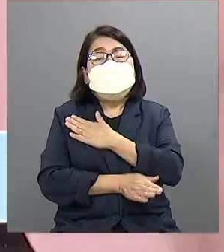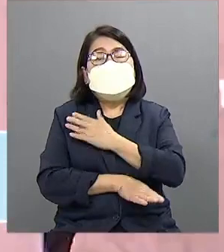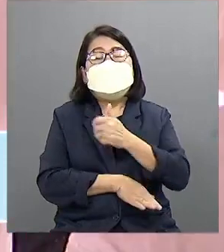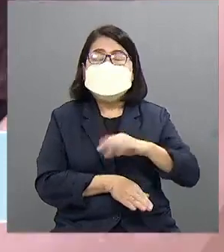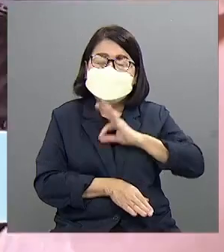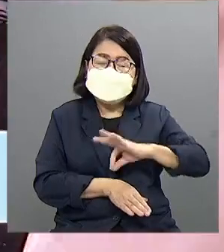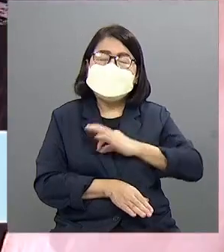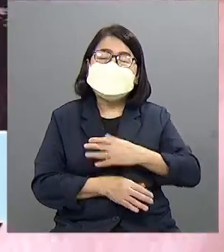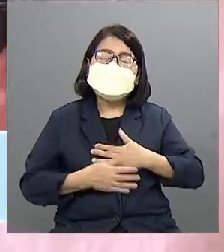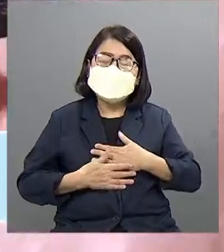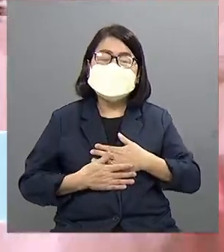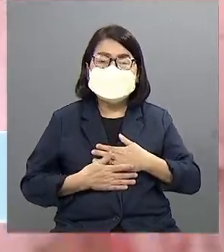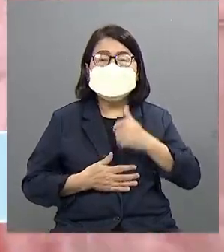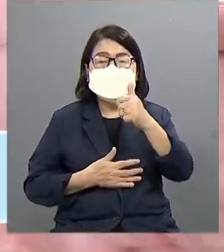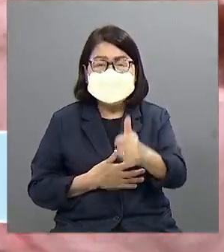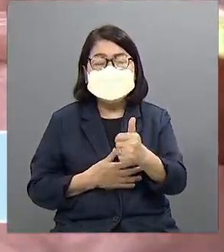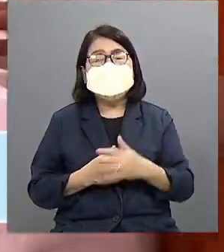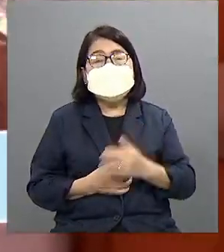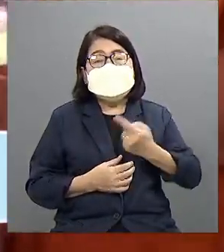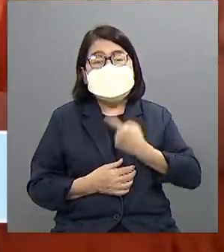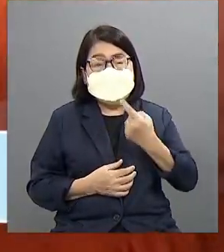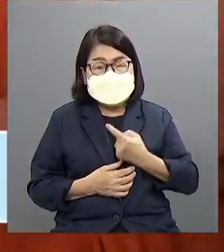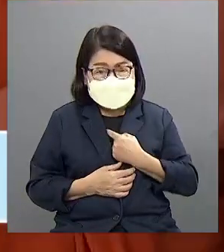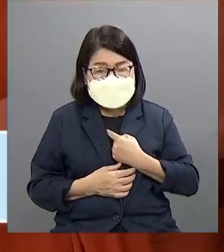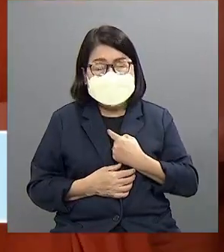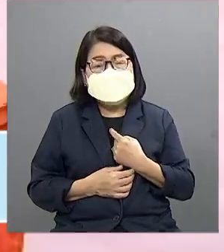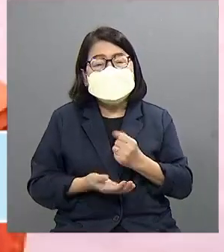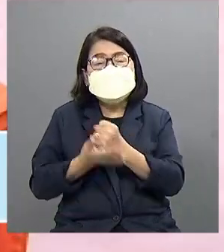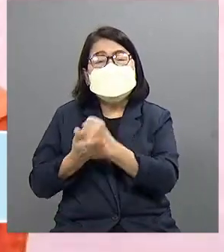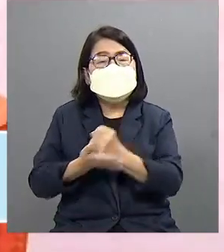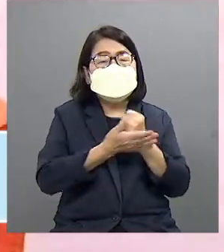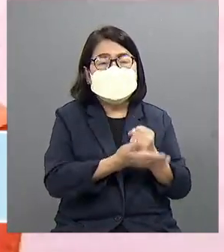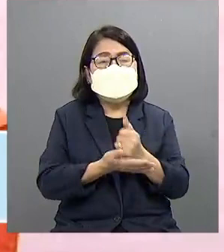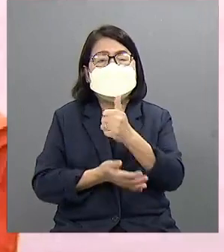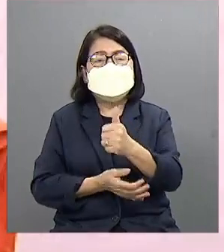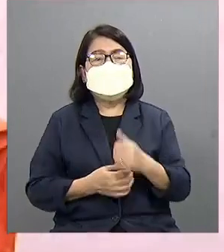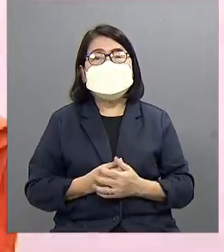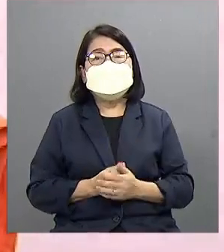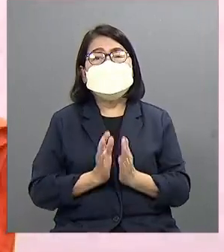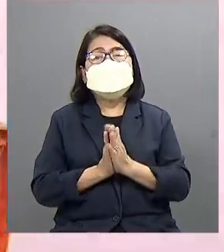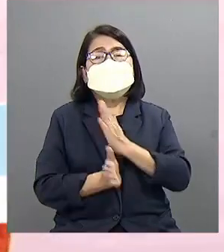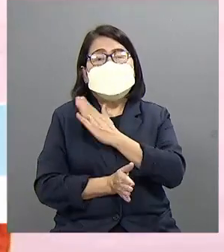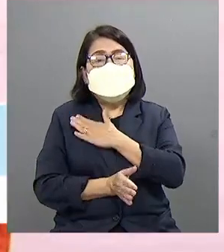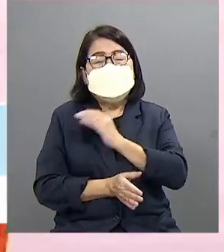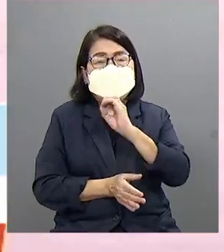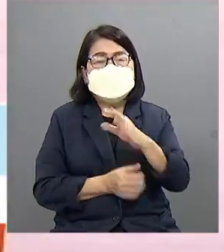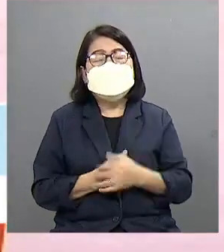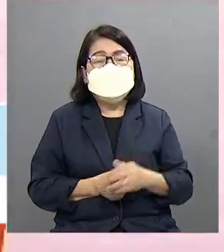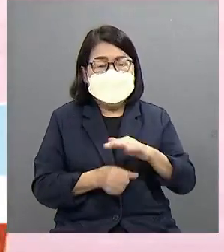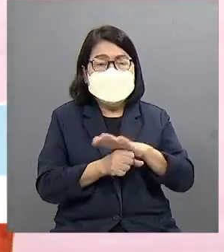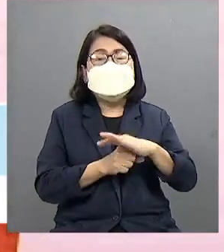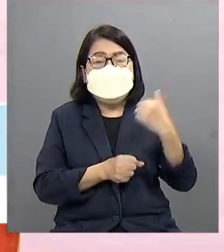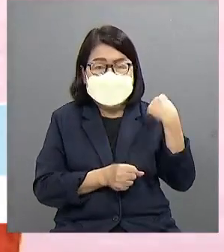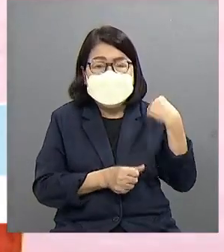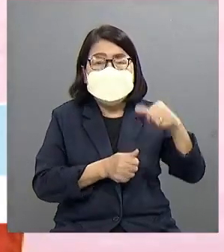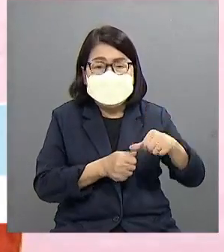ก็ดีใจที่เราเป็นพันธมิตรซึ่งกันและกันค่ะ ยังพอมีนะยังพอมีทยอยมาแล้ว